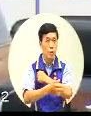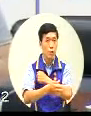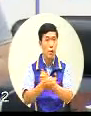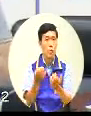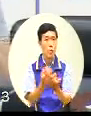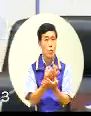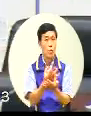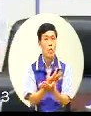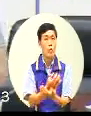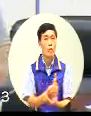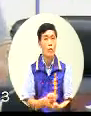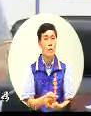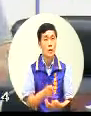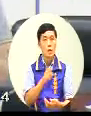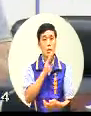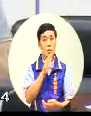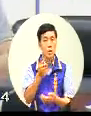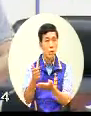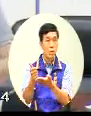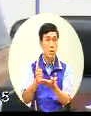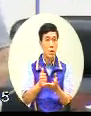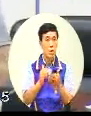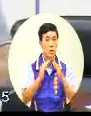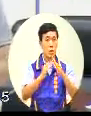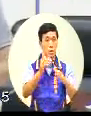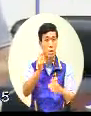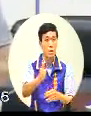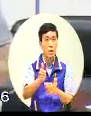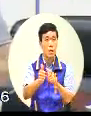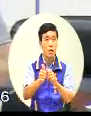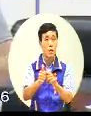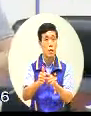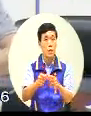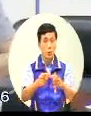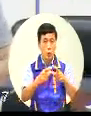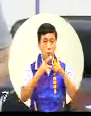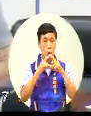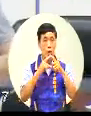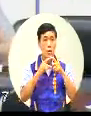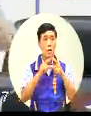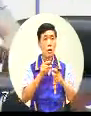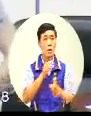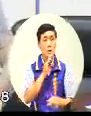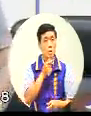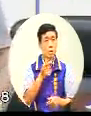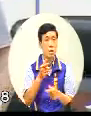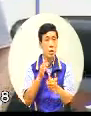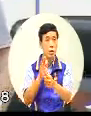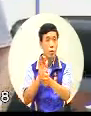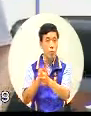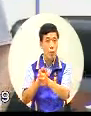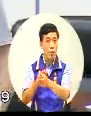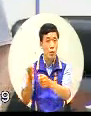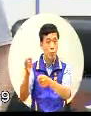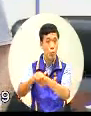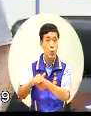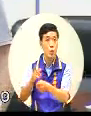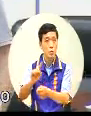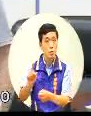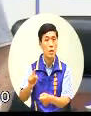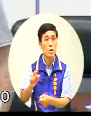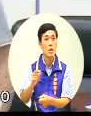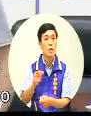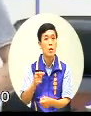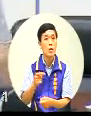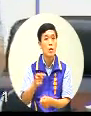搞的人是不是讲请市长哦？哎，使你答复一下吼，拜托讲看会使，给人加减啊补助，无补贵也嘛好，